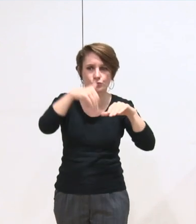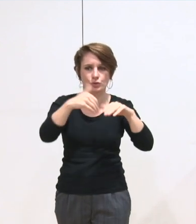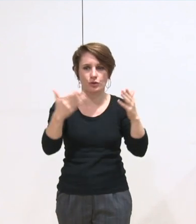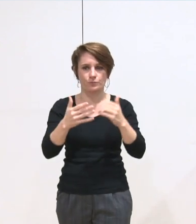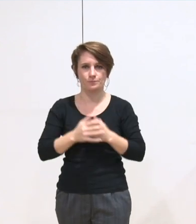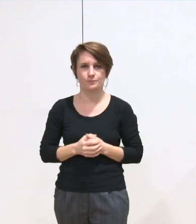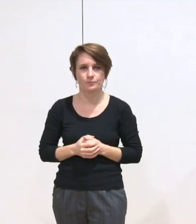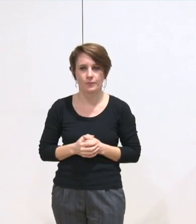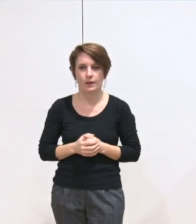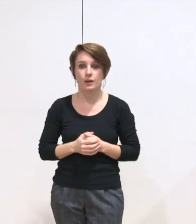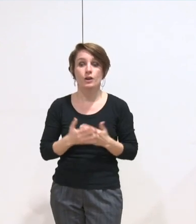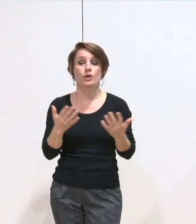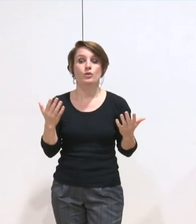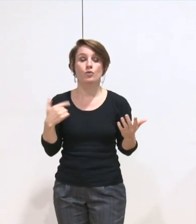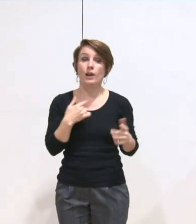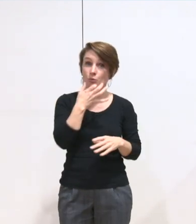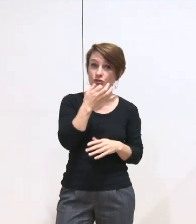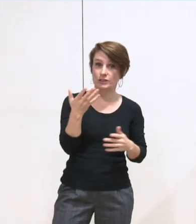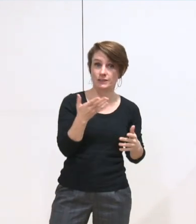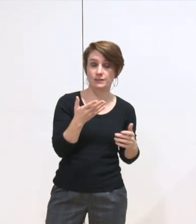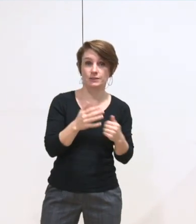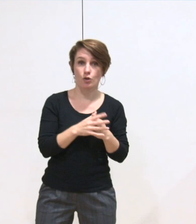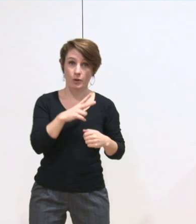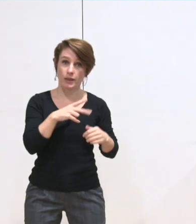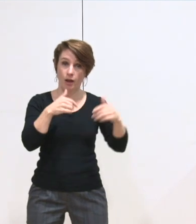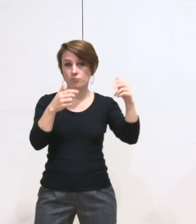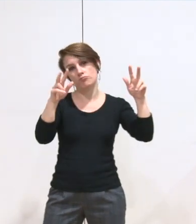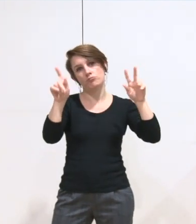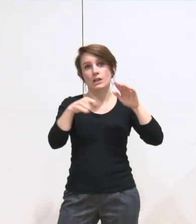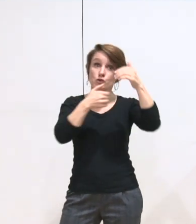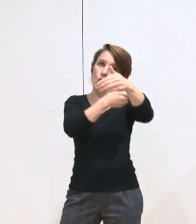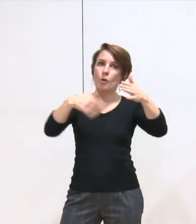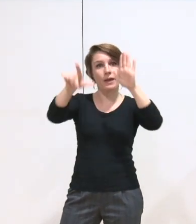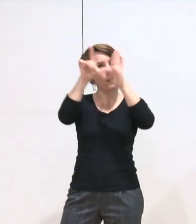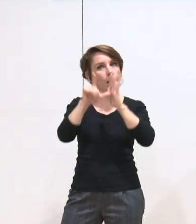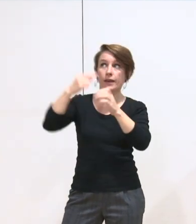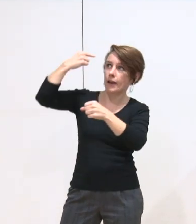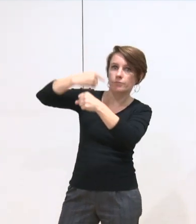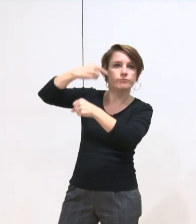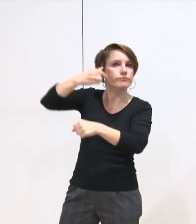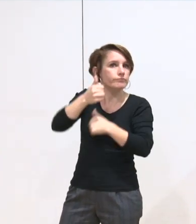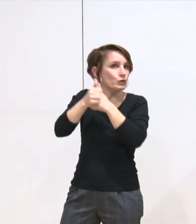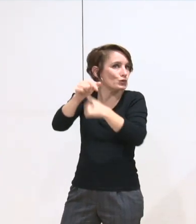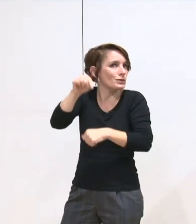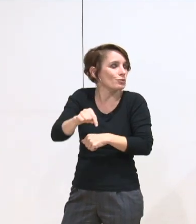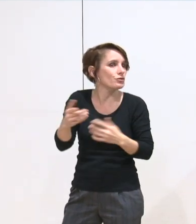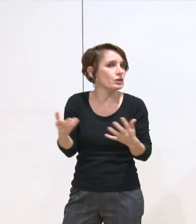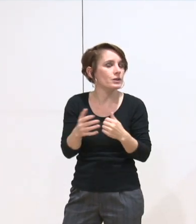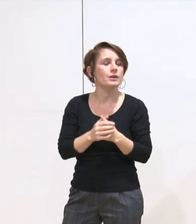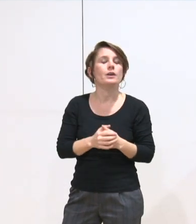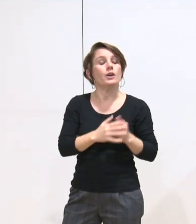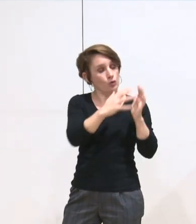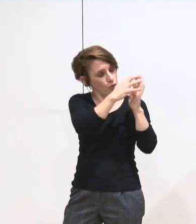donc je le disais à l'instant, il y a donc un cadre légal qui bien sûr s'impose, qui par exemple dit que le nombre